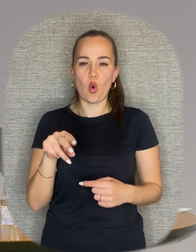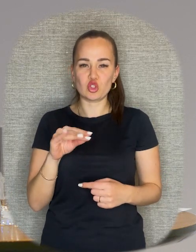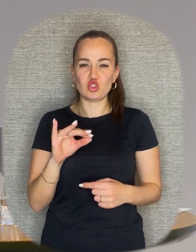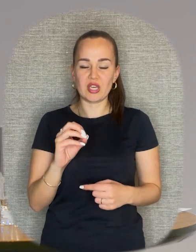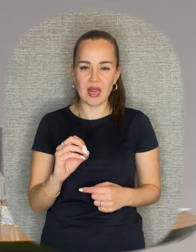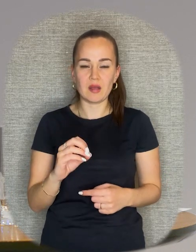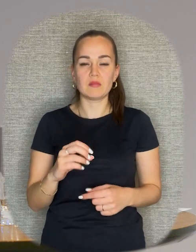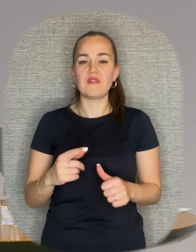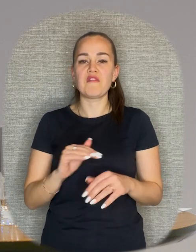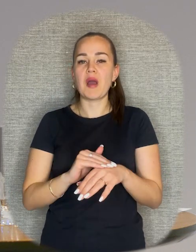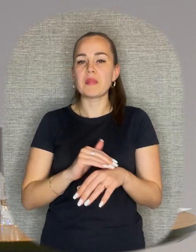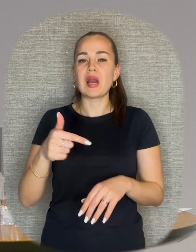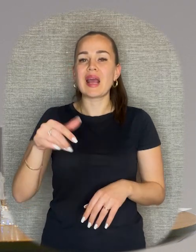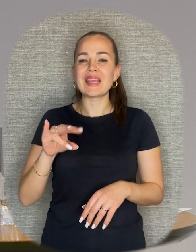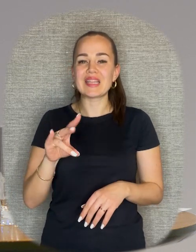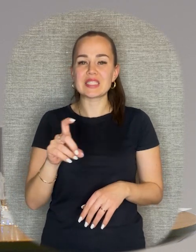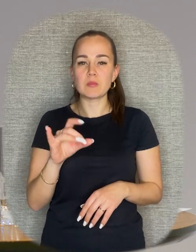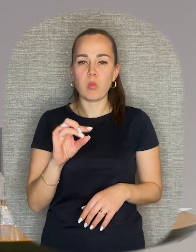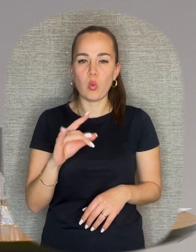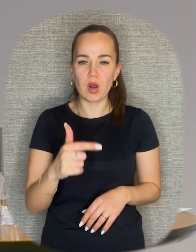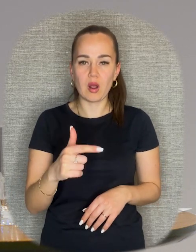зо такими как гинсбург